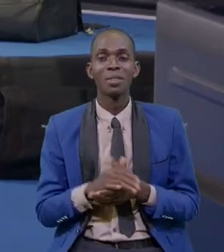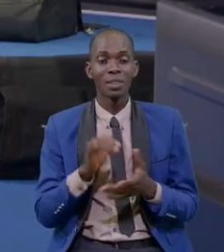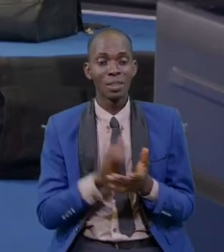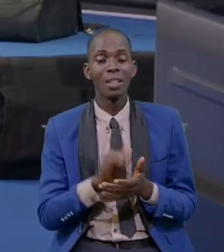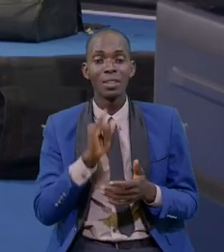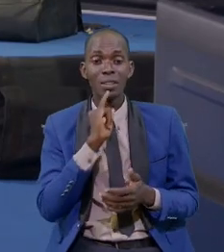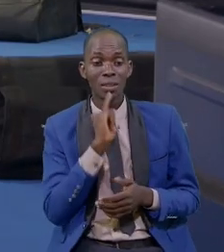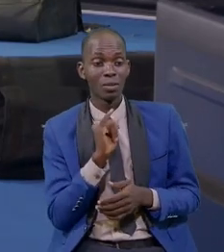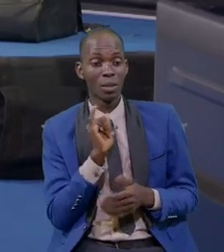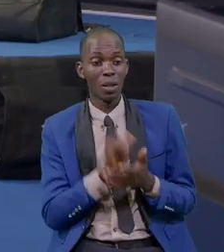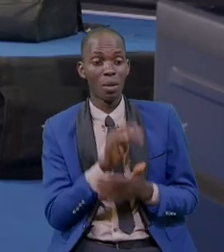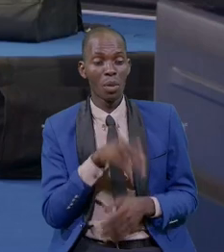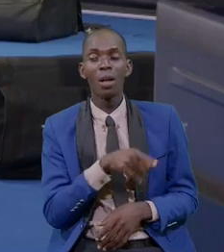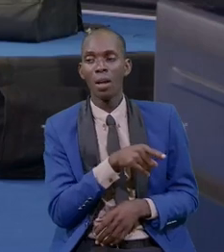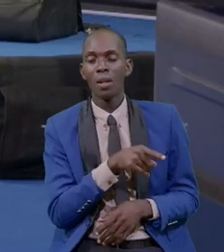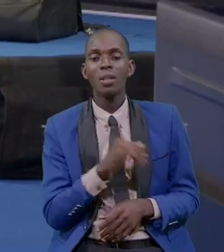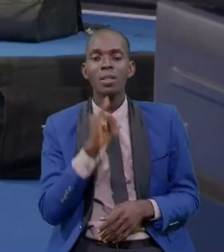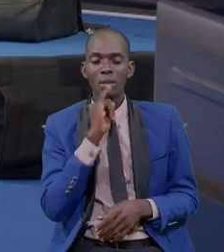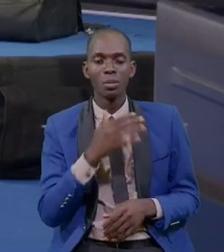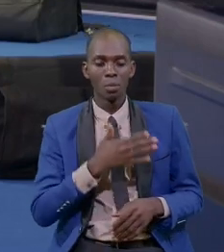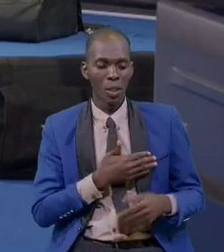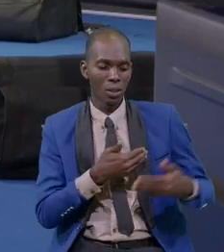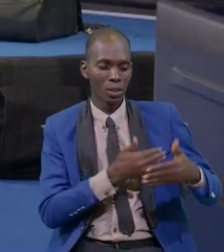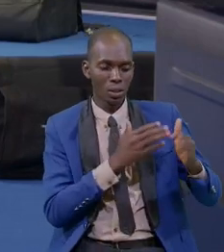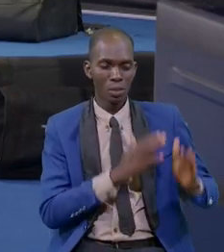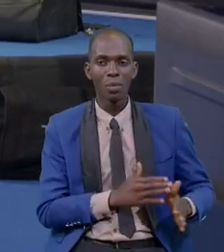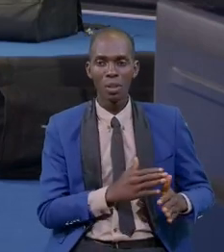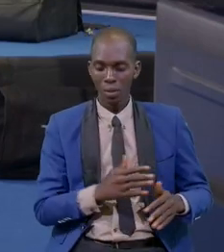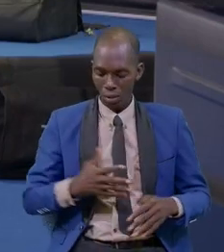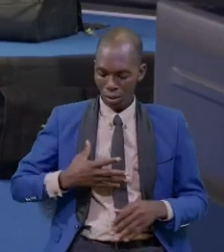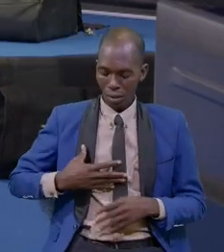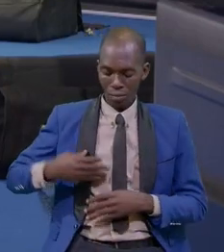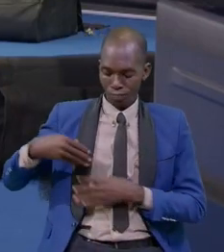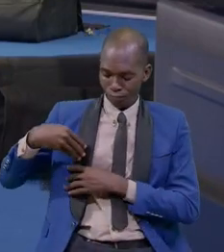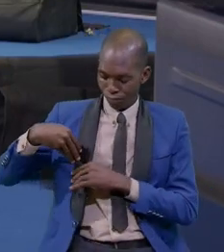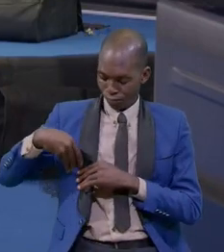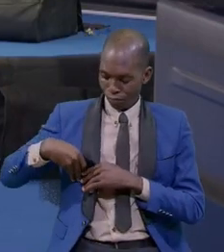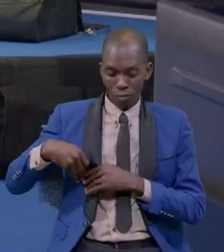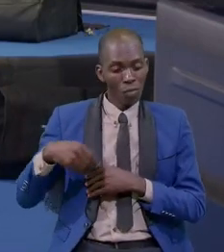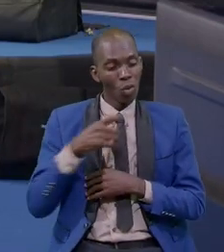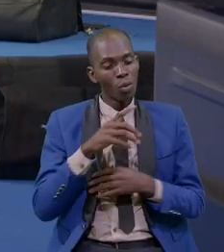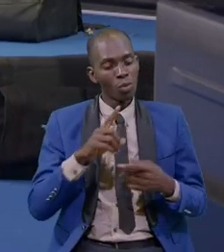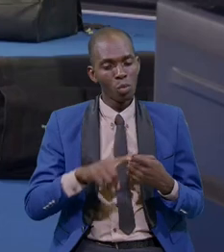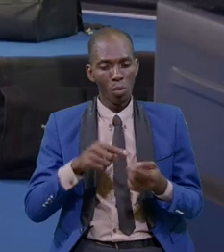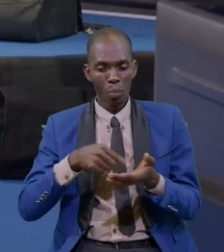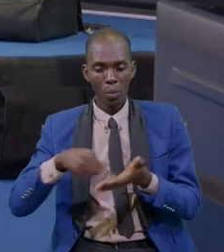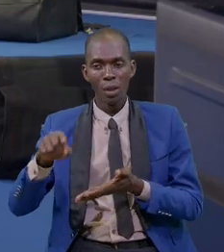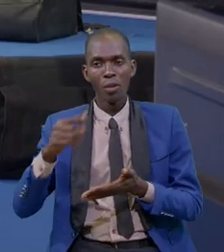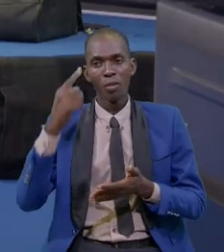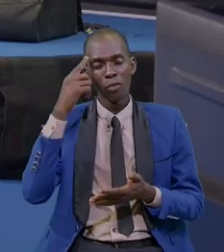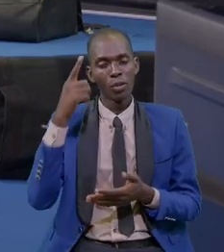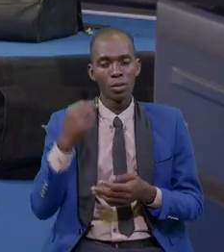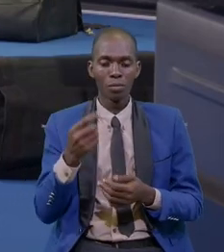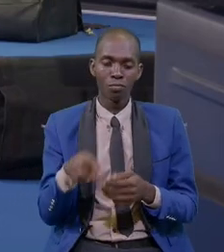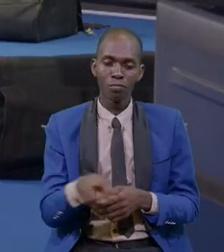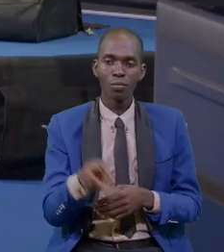Il est de mon église. Je peux faire avec les choses, les chefs. Il met la main dans la poche. Il veut payer le transport.